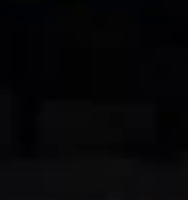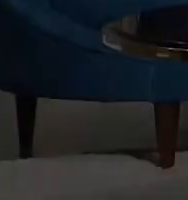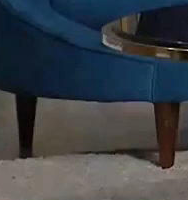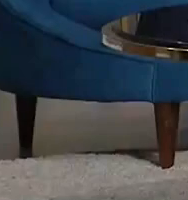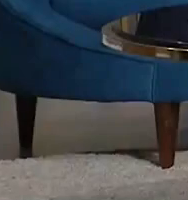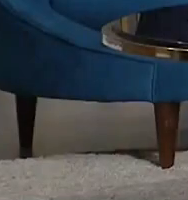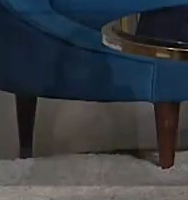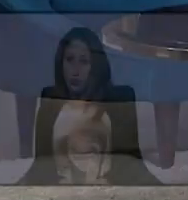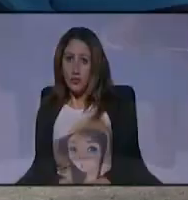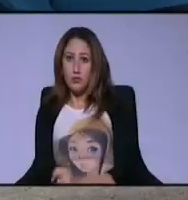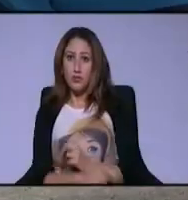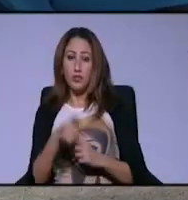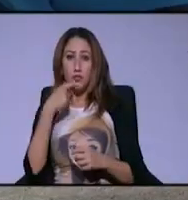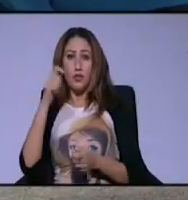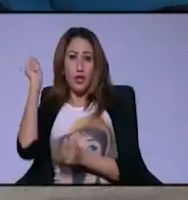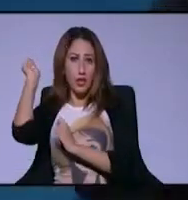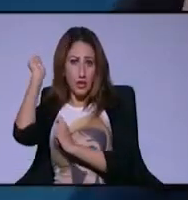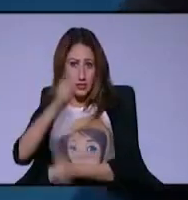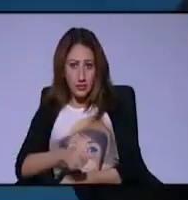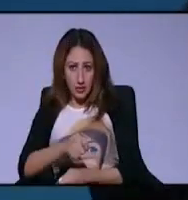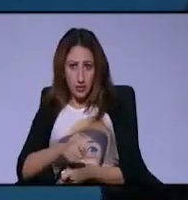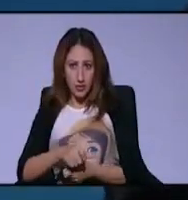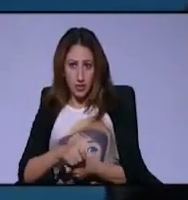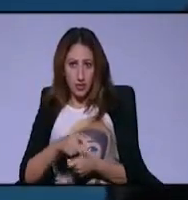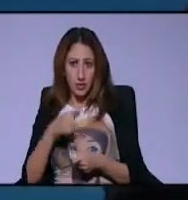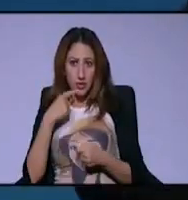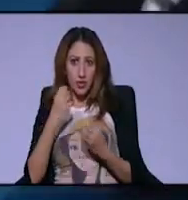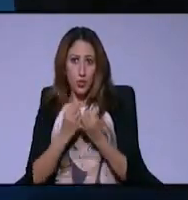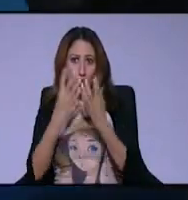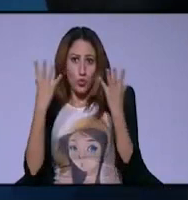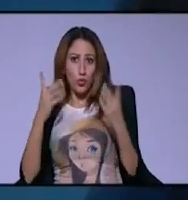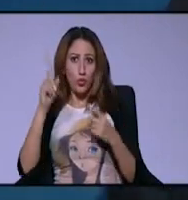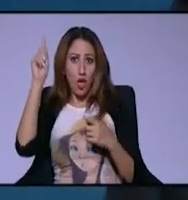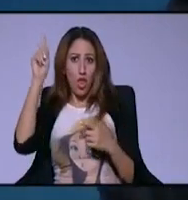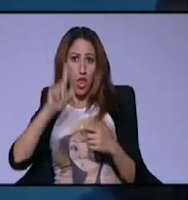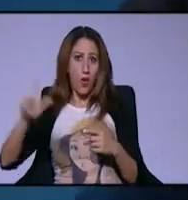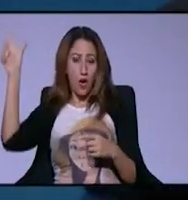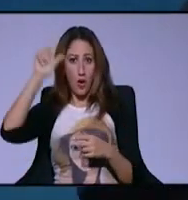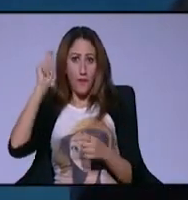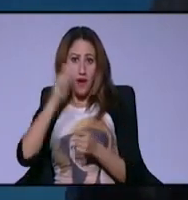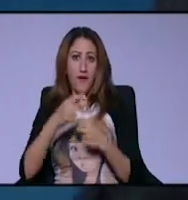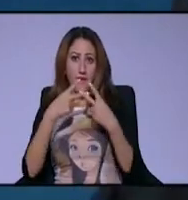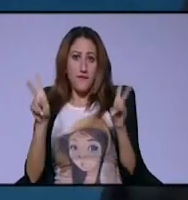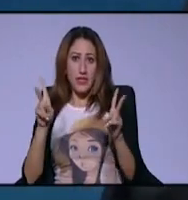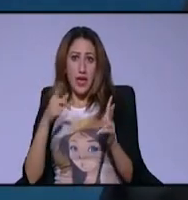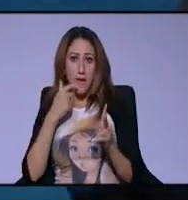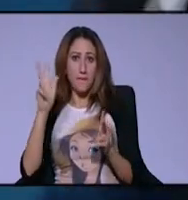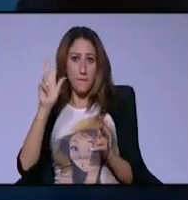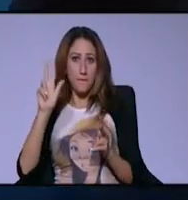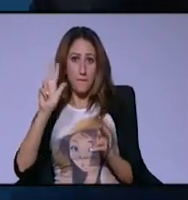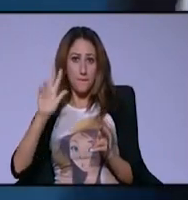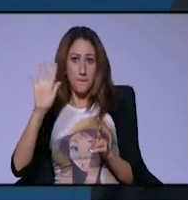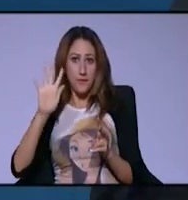العربية، طرق طرقة على الصخرة ثم قال الله أكبر فتحت الشام، طرق طرقة ثم قال الله أكبر فتحت لي